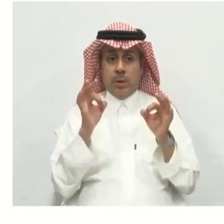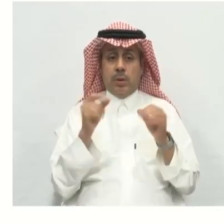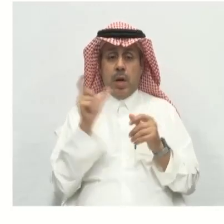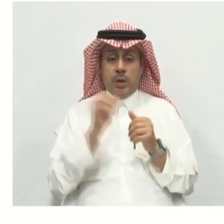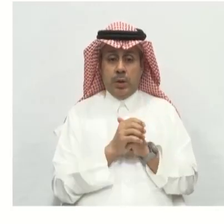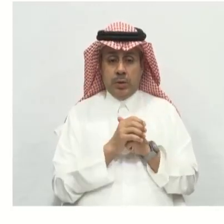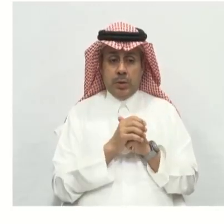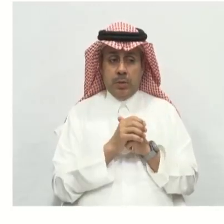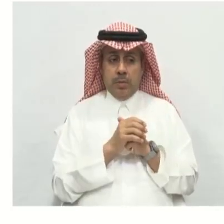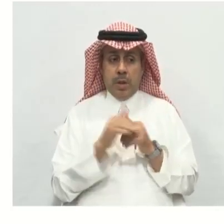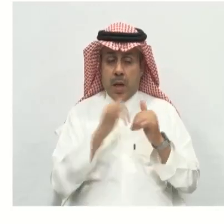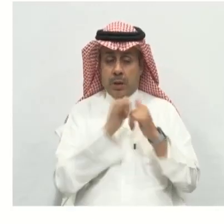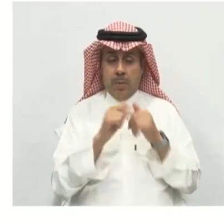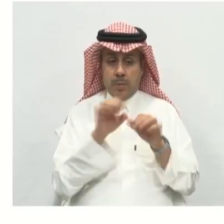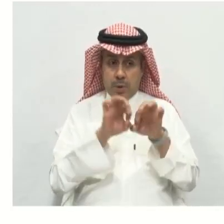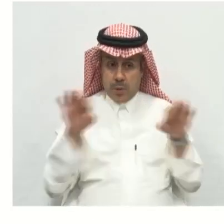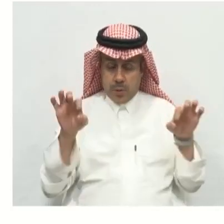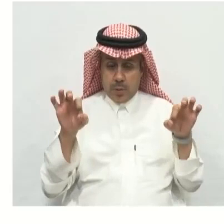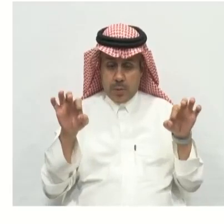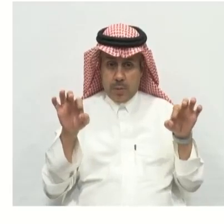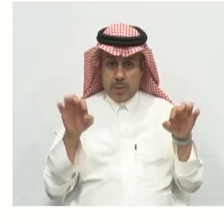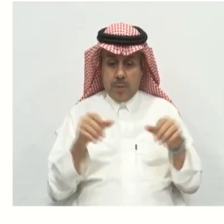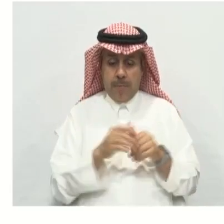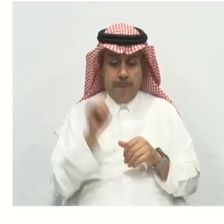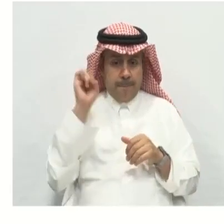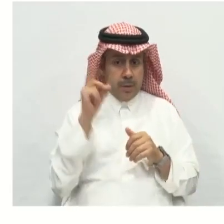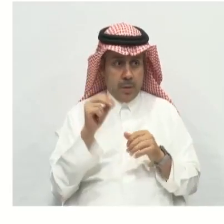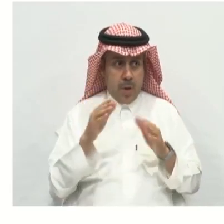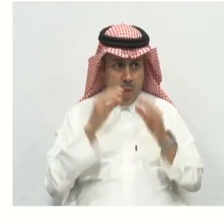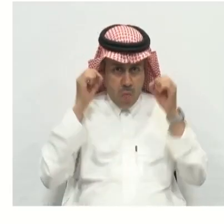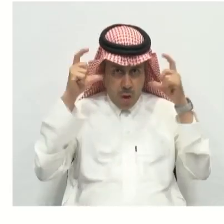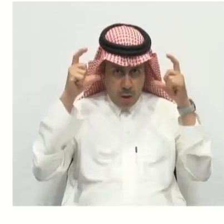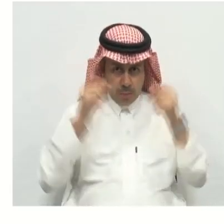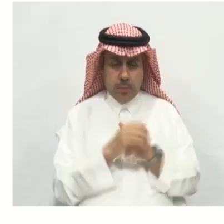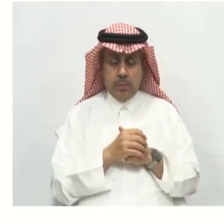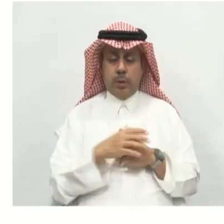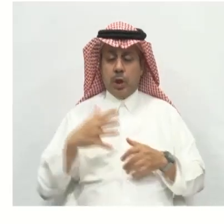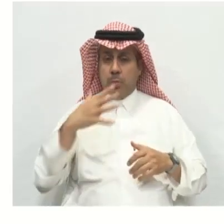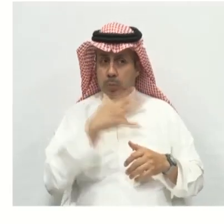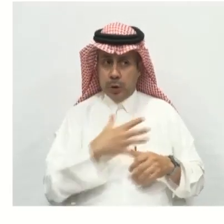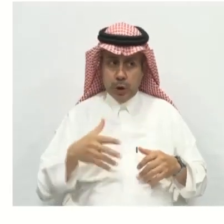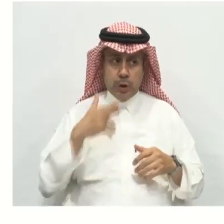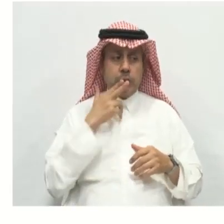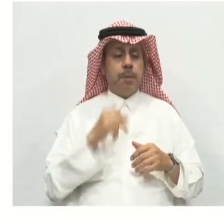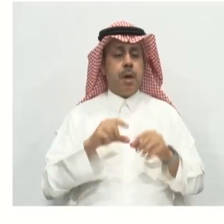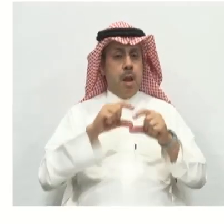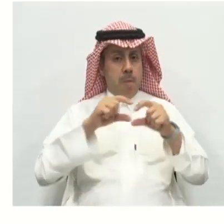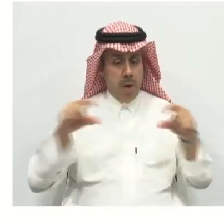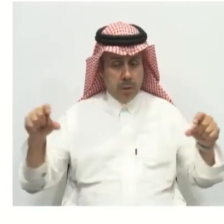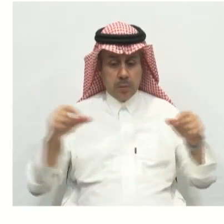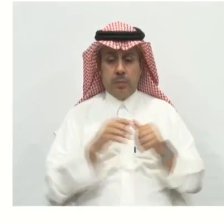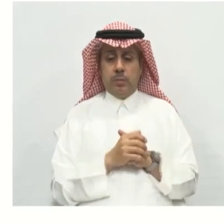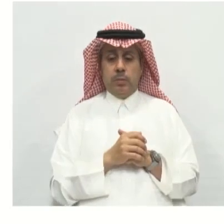النتائج ان خط الانابيب الجديد يتبع منطقا اكثر ذكاء فهو يحدد بشكل صحيح المشاعر الايجابيه للعبارات مثل بيوتيفول شت